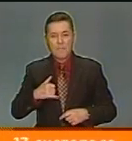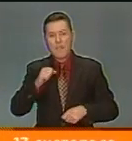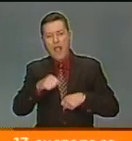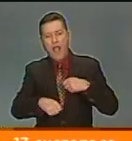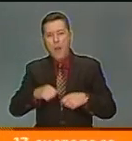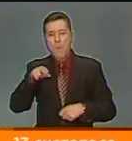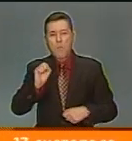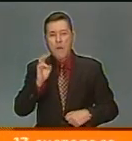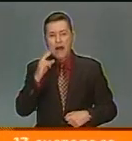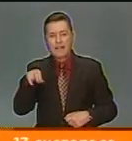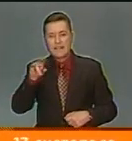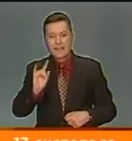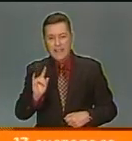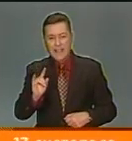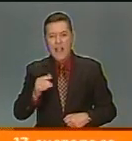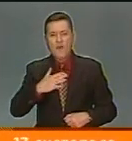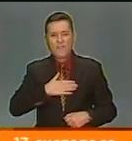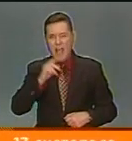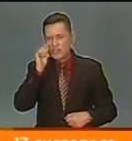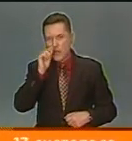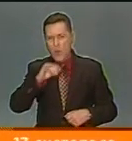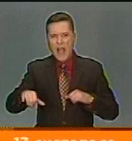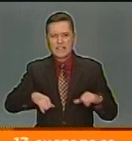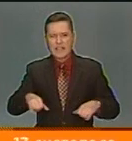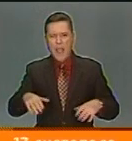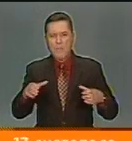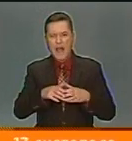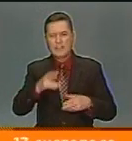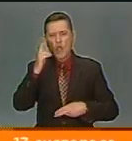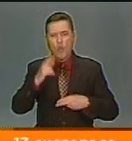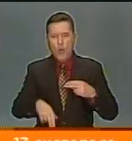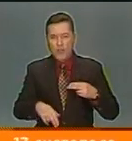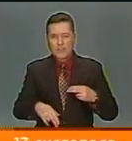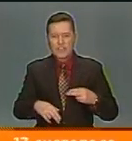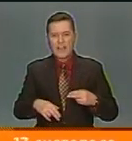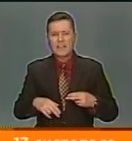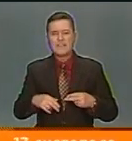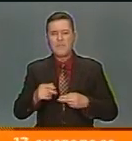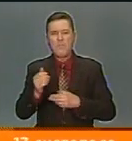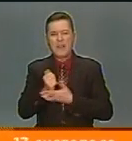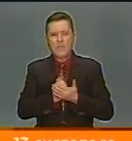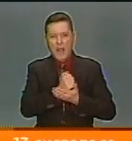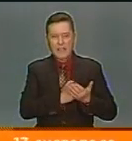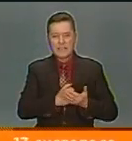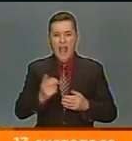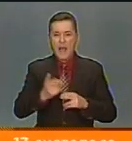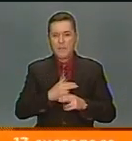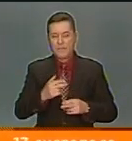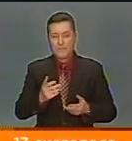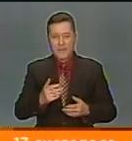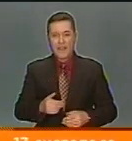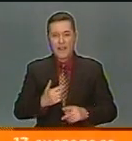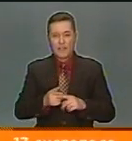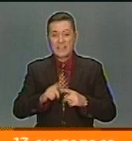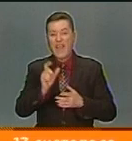Панды у нашей Луганской Банды кончились бобяки и Буки а без них у нас связаны руки Дмитро